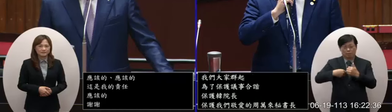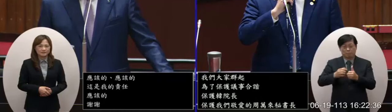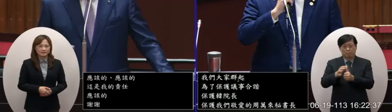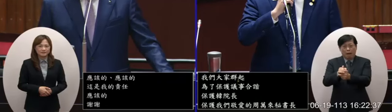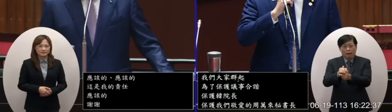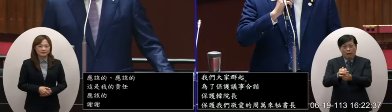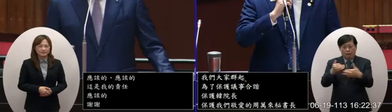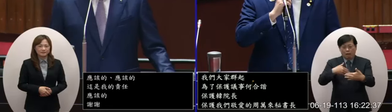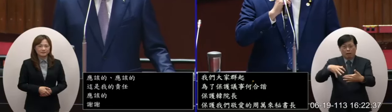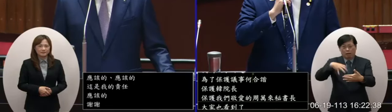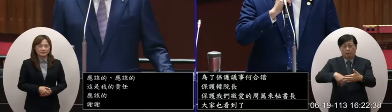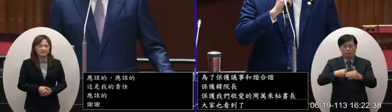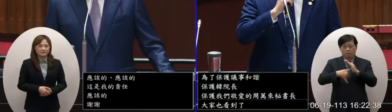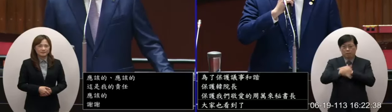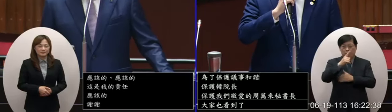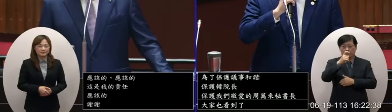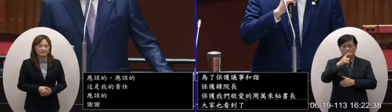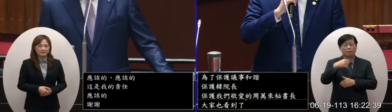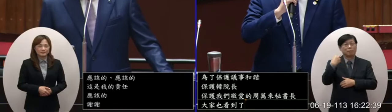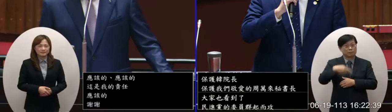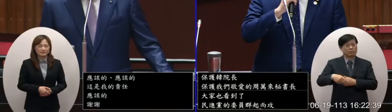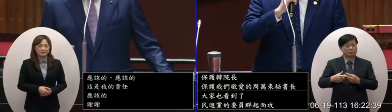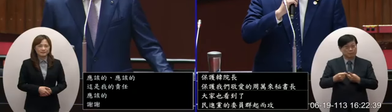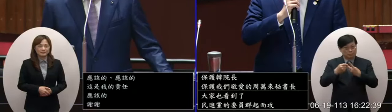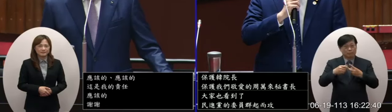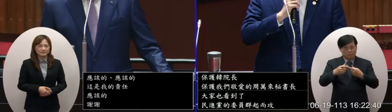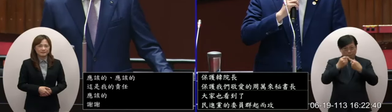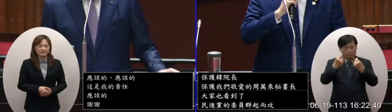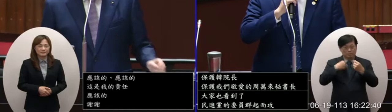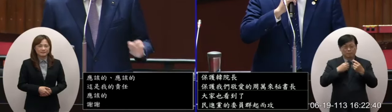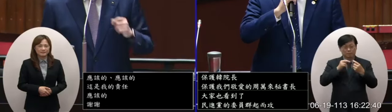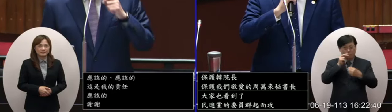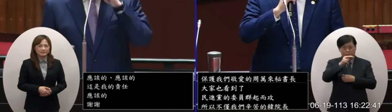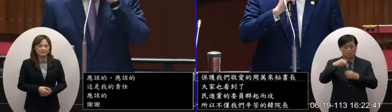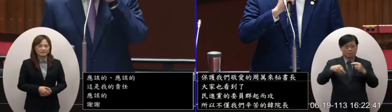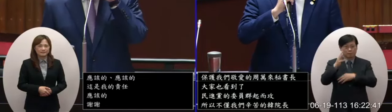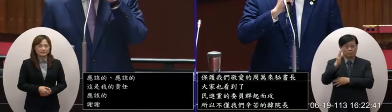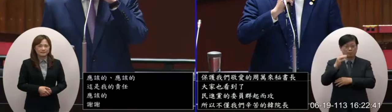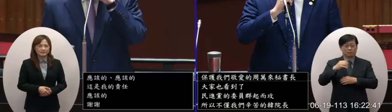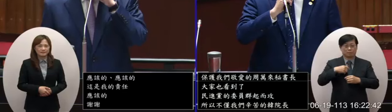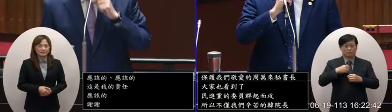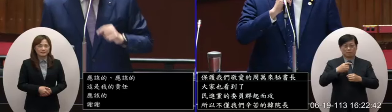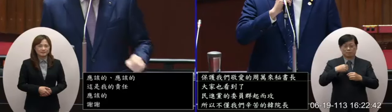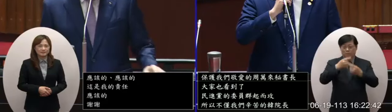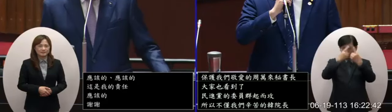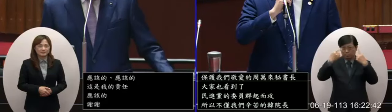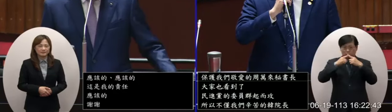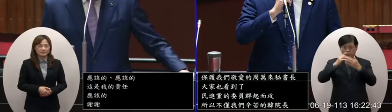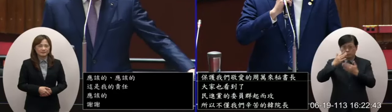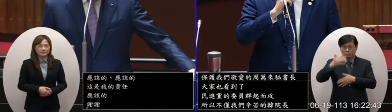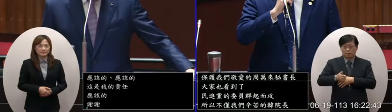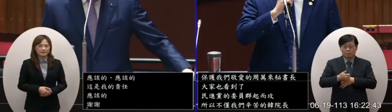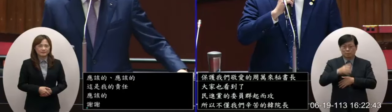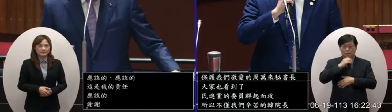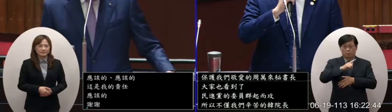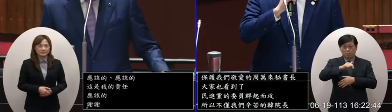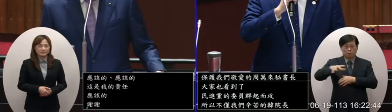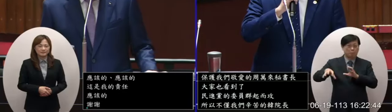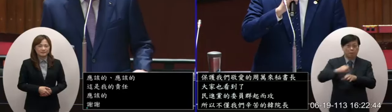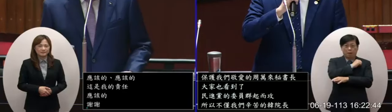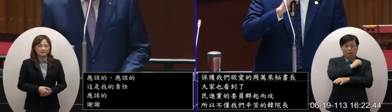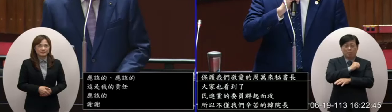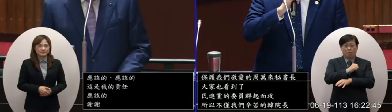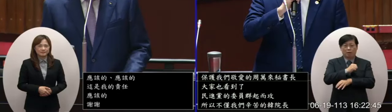在房间里面不能出来，也看到第一次哦我们有行政人员，我们的行政周万来秘书长被抢夺文